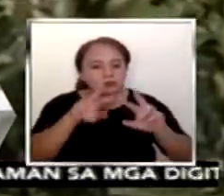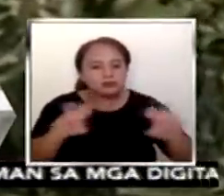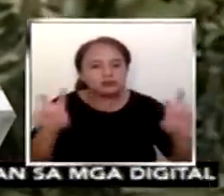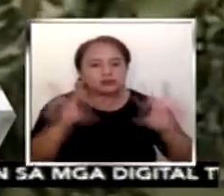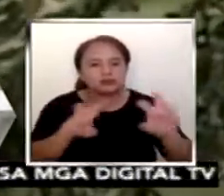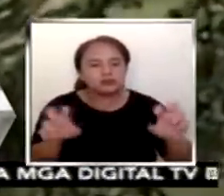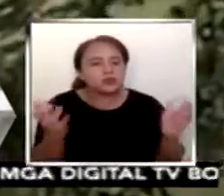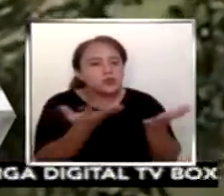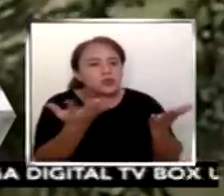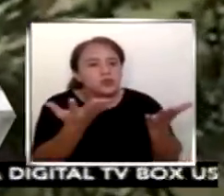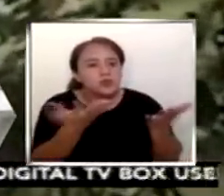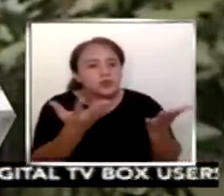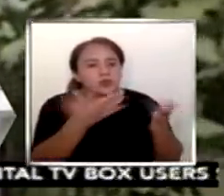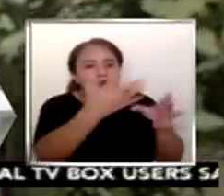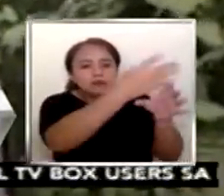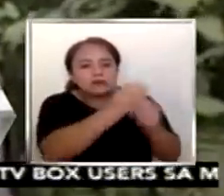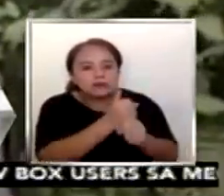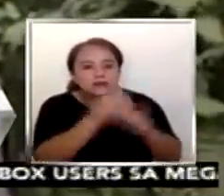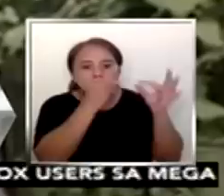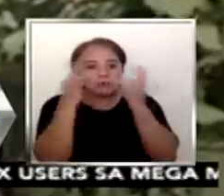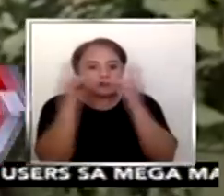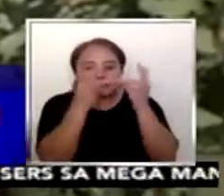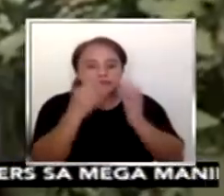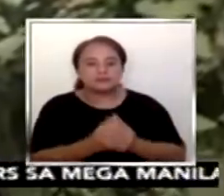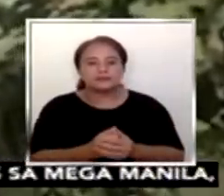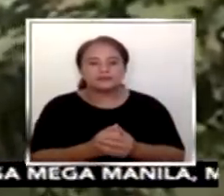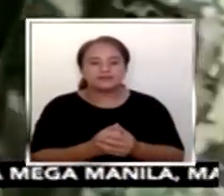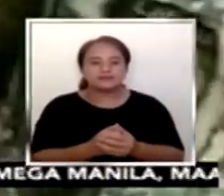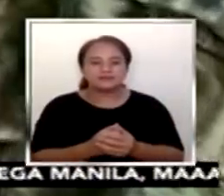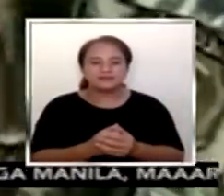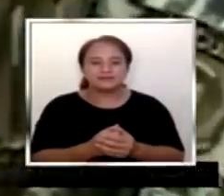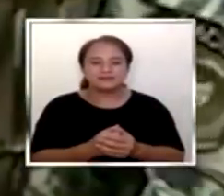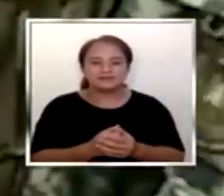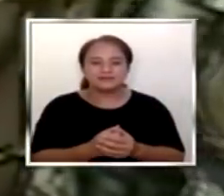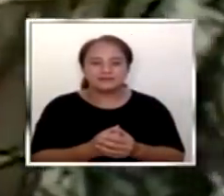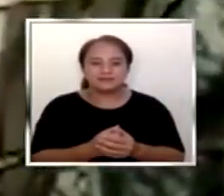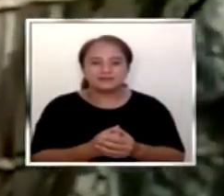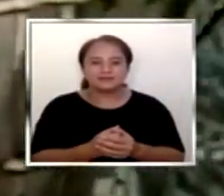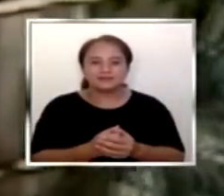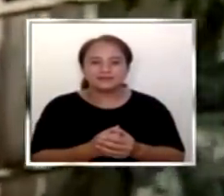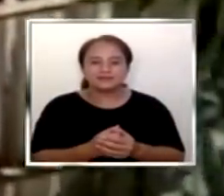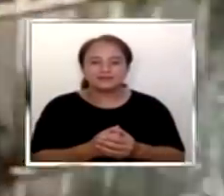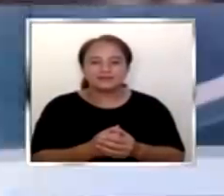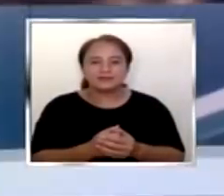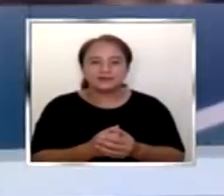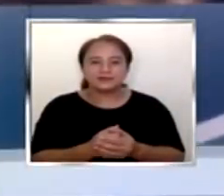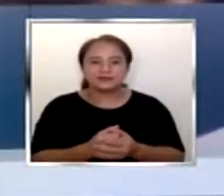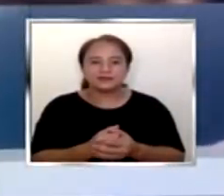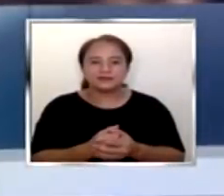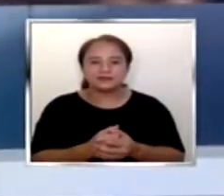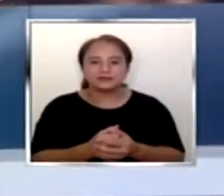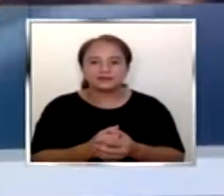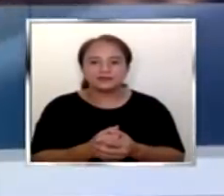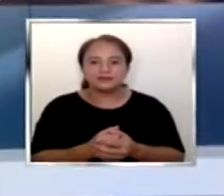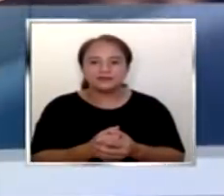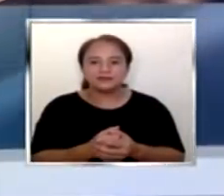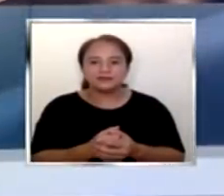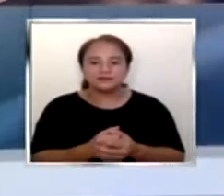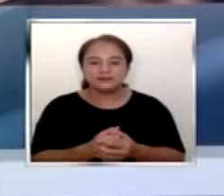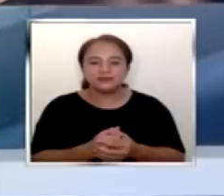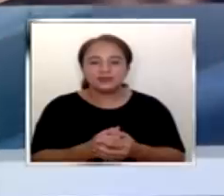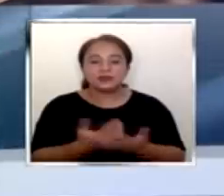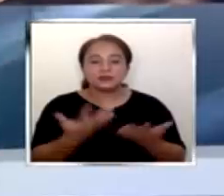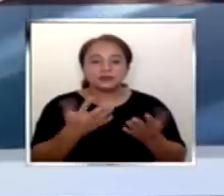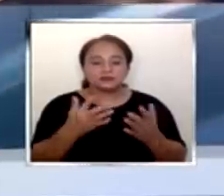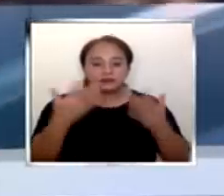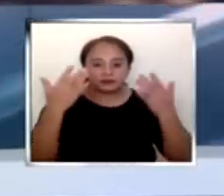kanyang ibinibentang droga. John Consulta, nakatutok, 24 oras. Ilang araw matapos